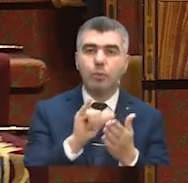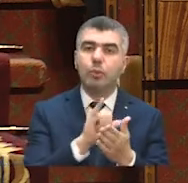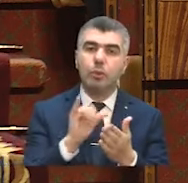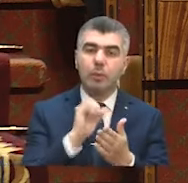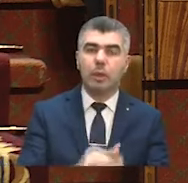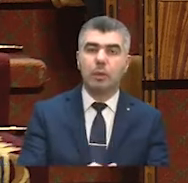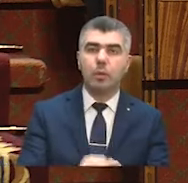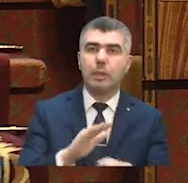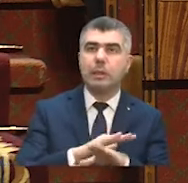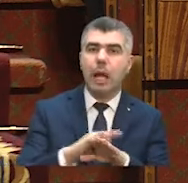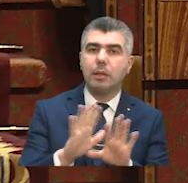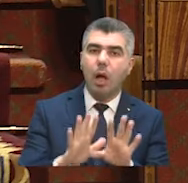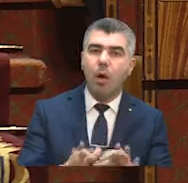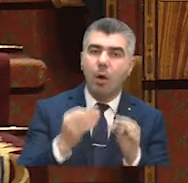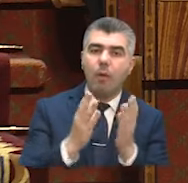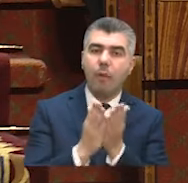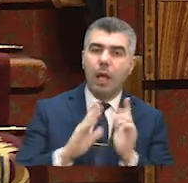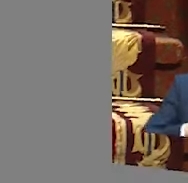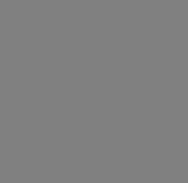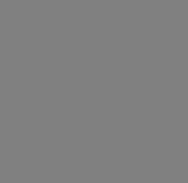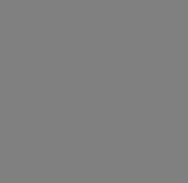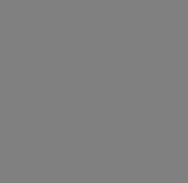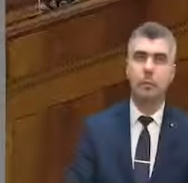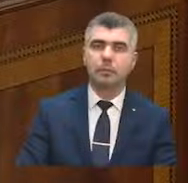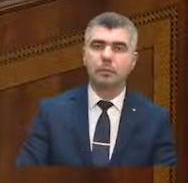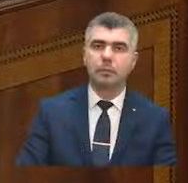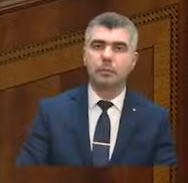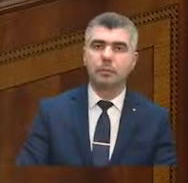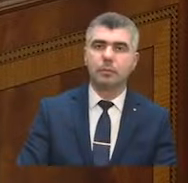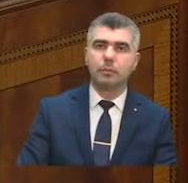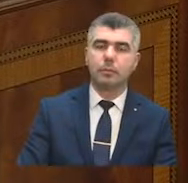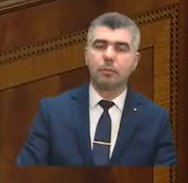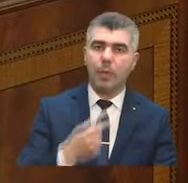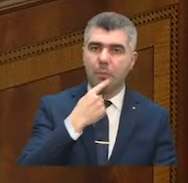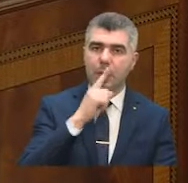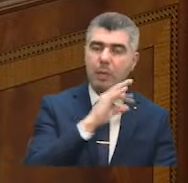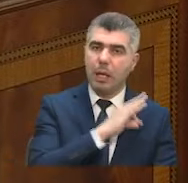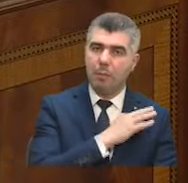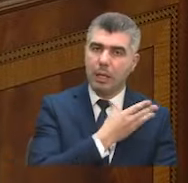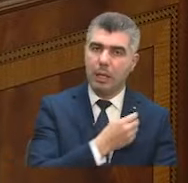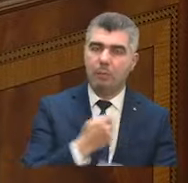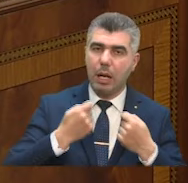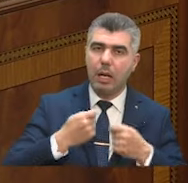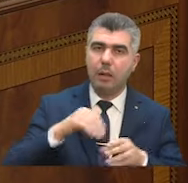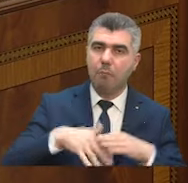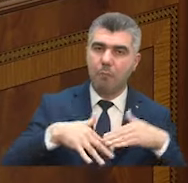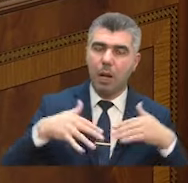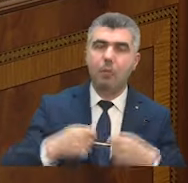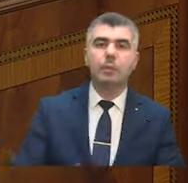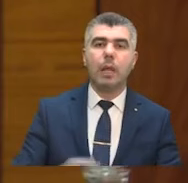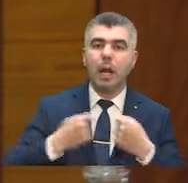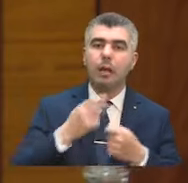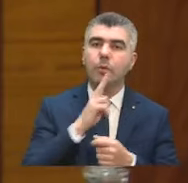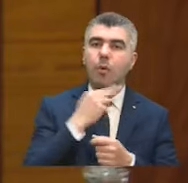سياستكم في قطاع التعليم وشكرا شكرا بسم الله الرحمن الرحيم السيد الرئيس محترم السيد الرئيس